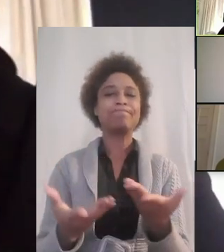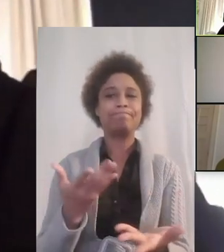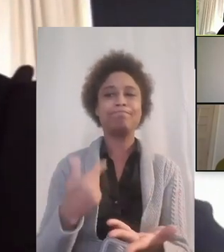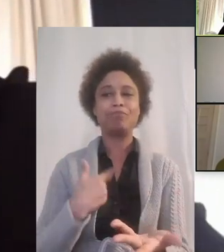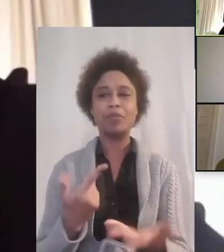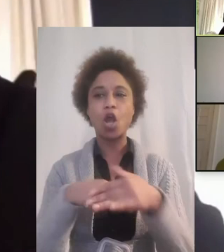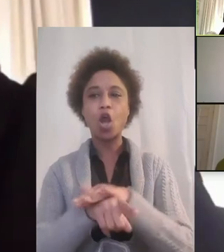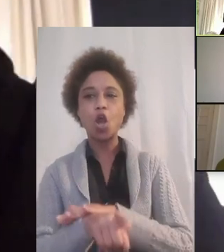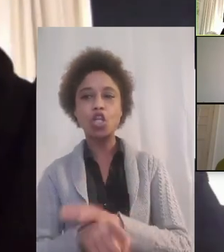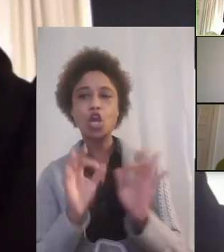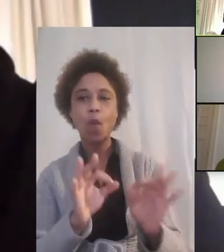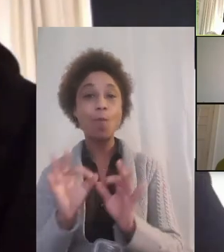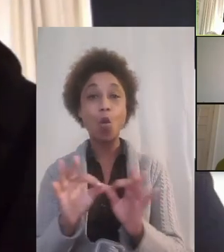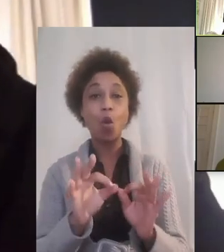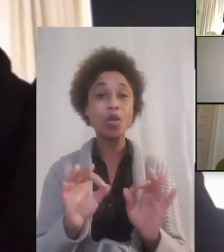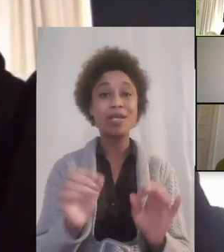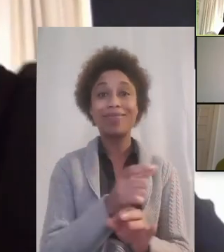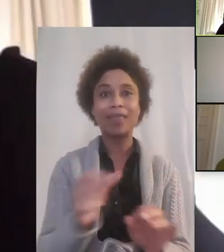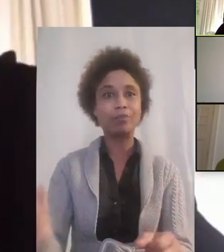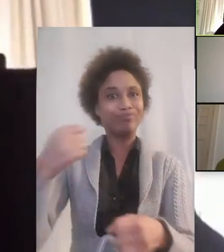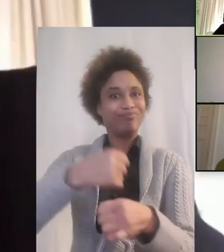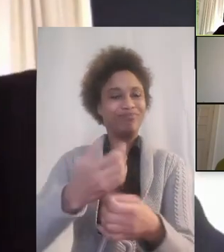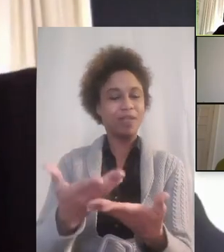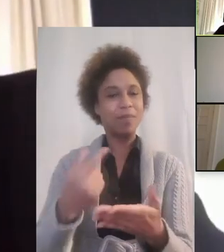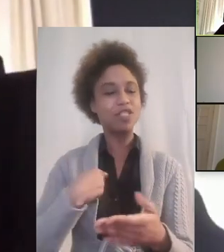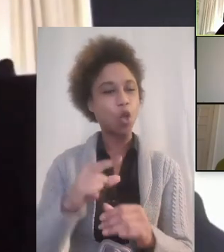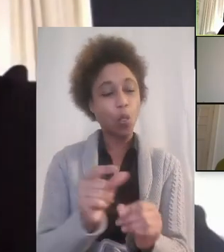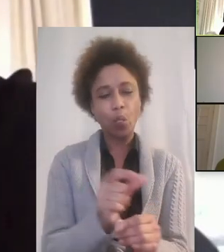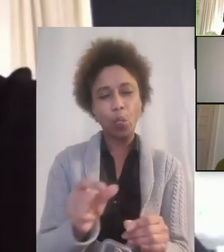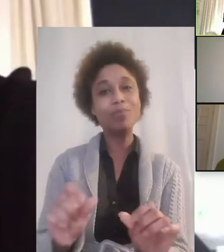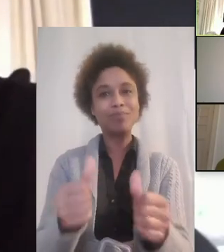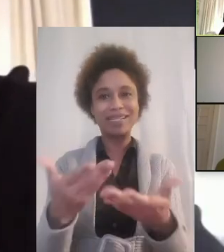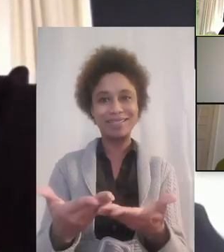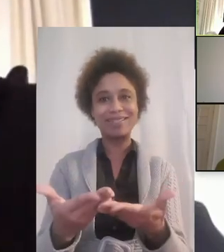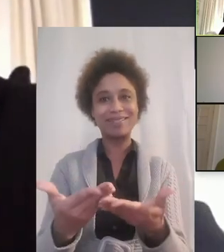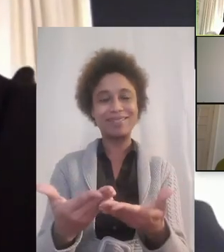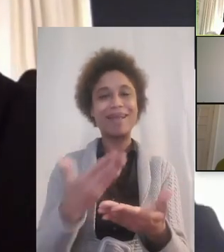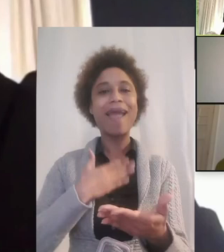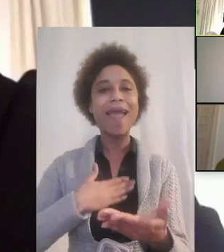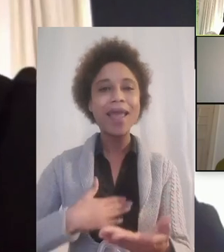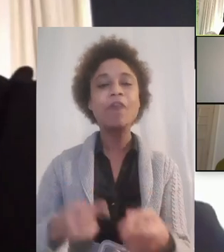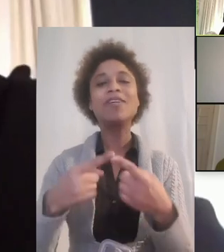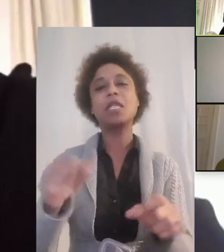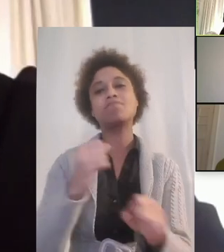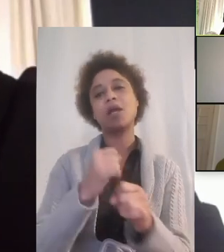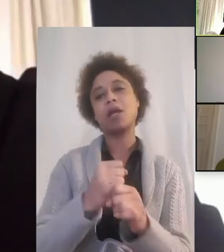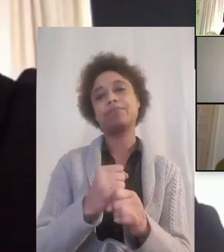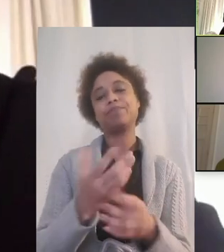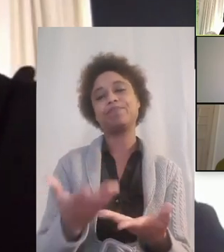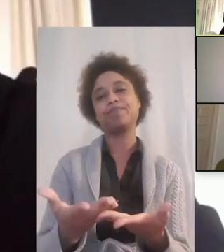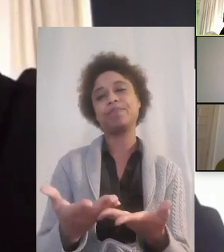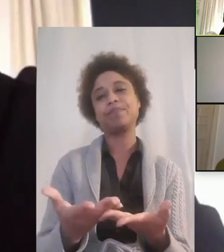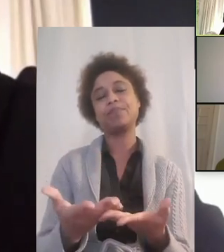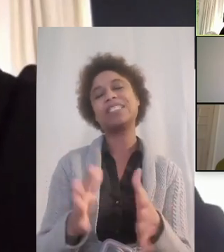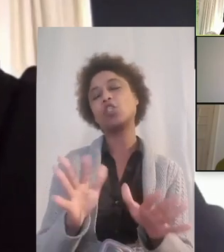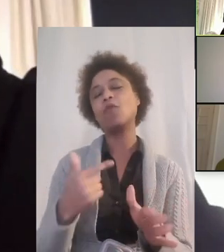dat er dan uiteindelijk mooie dingen tot stand kunnen komen als je, ja, toch maar klein begint. En dat gaat uiteindelijk het verschil maken. En sowieso ben ik